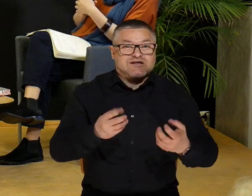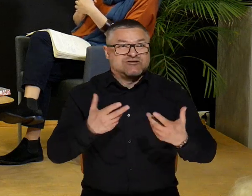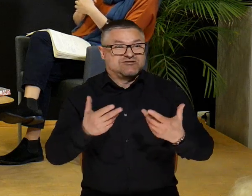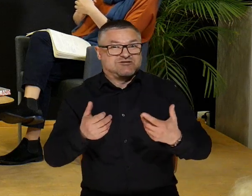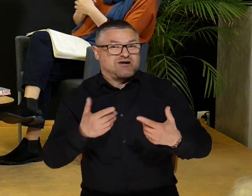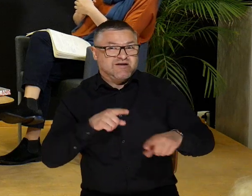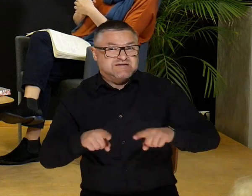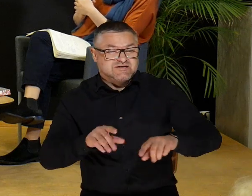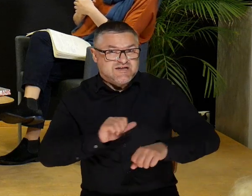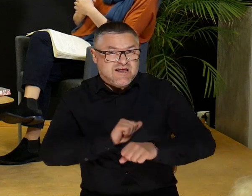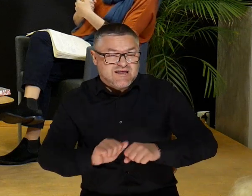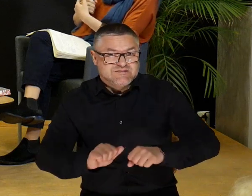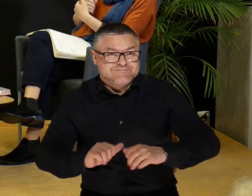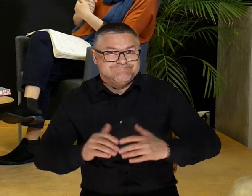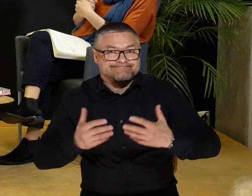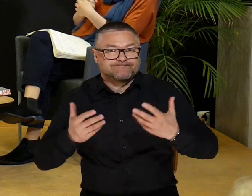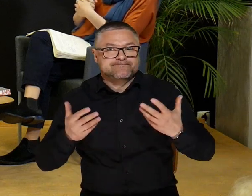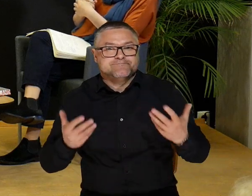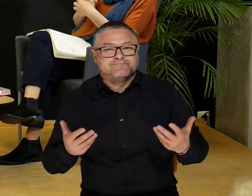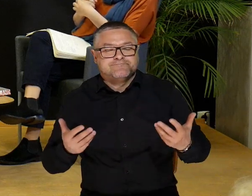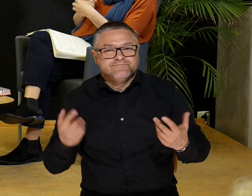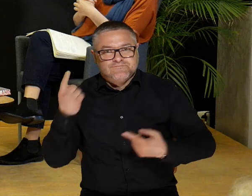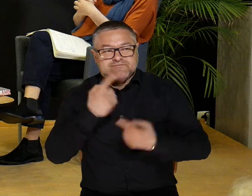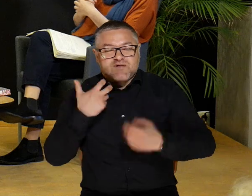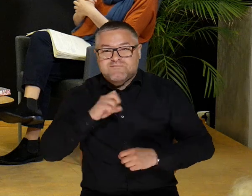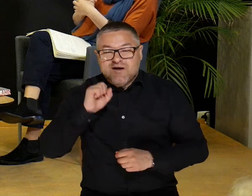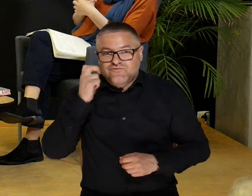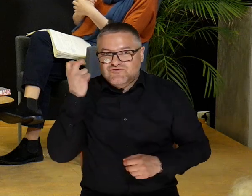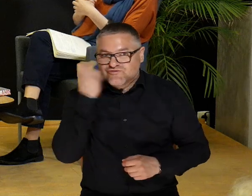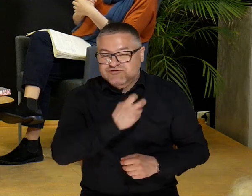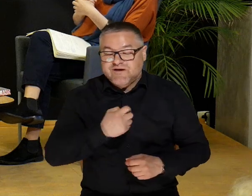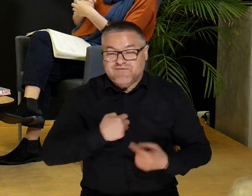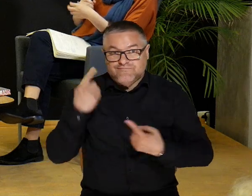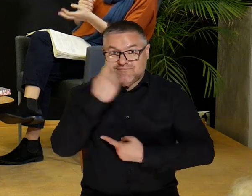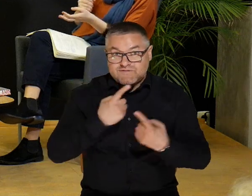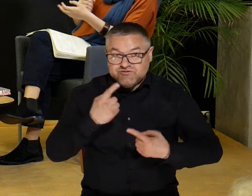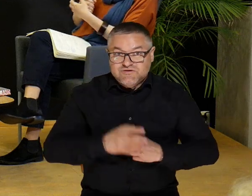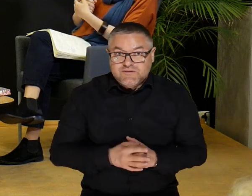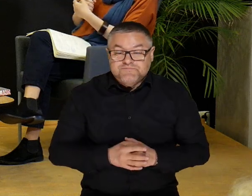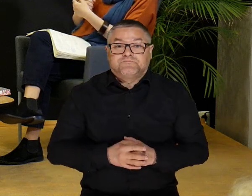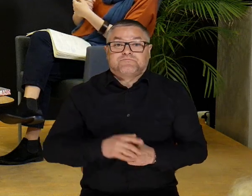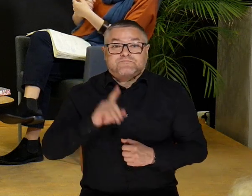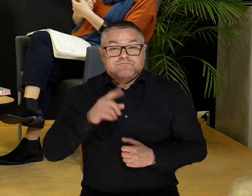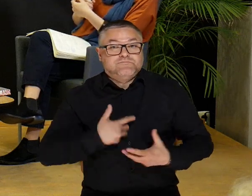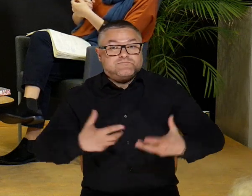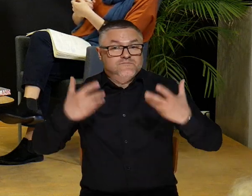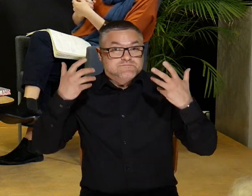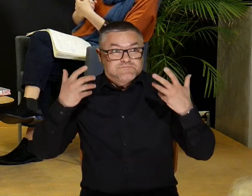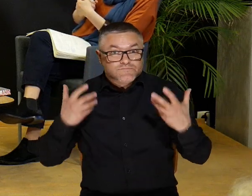ważne, to wydaje mi się bardzo ciekawe. A jednocześnie